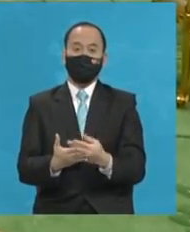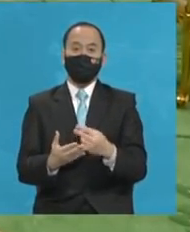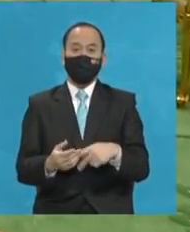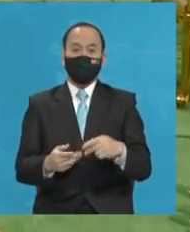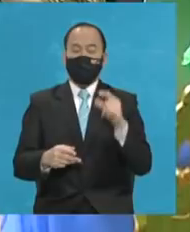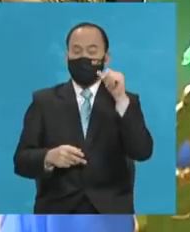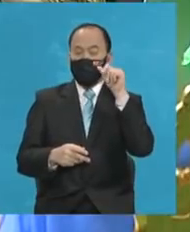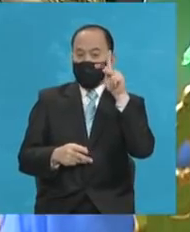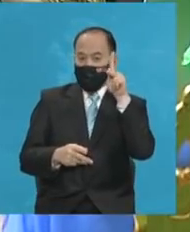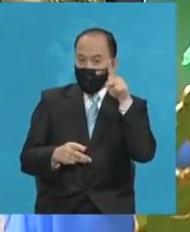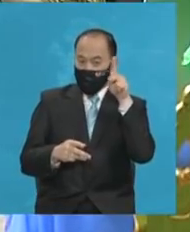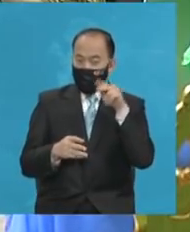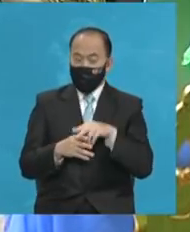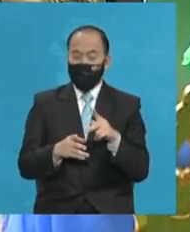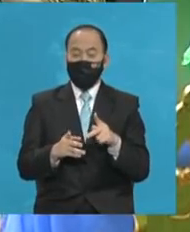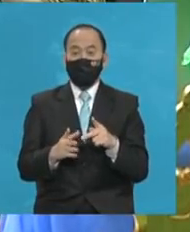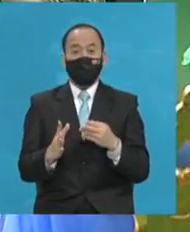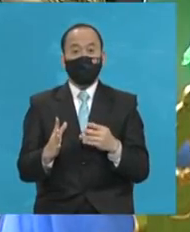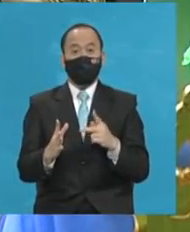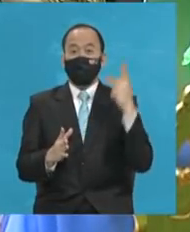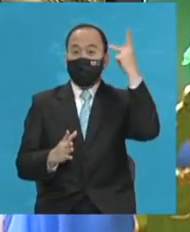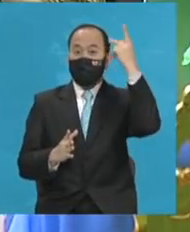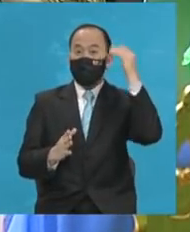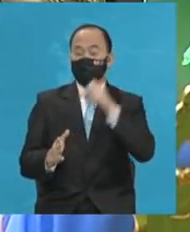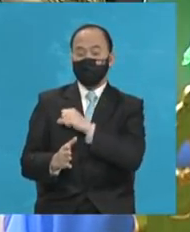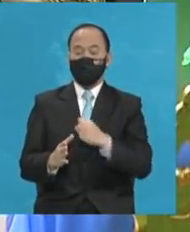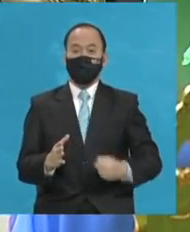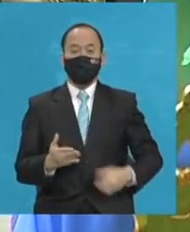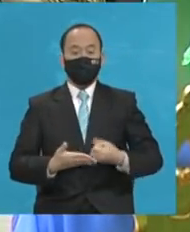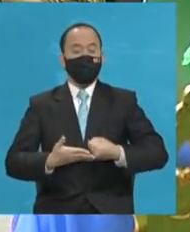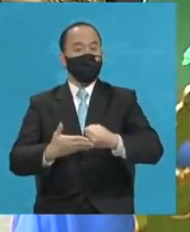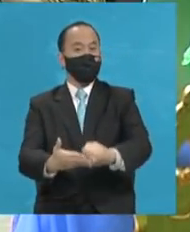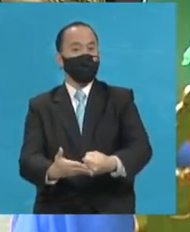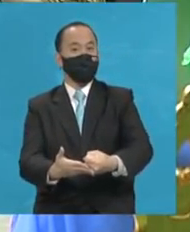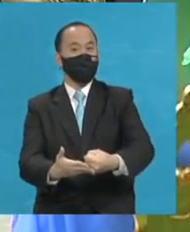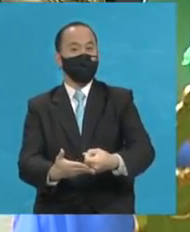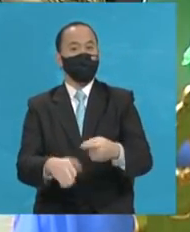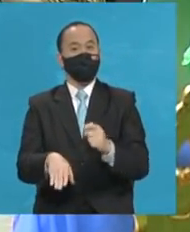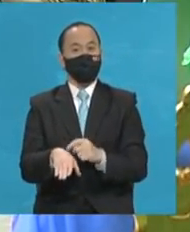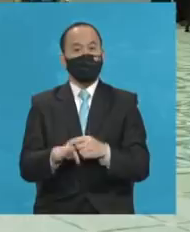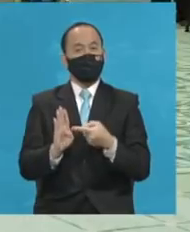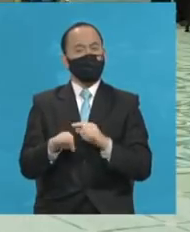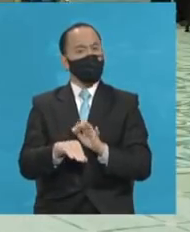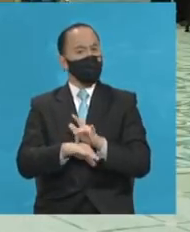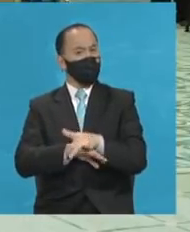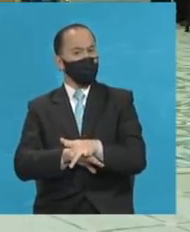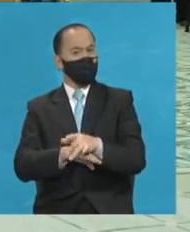melalui kerajaan Baginda ia mengeluarkan sumbangan ketika bermula nyawa bangkog